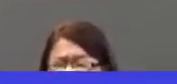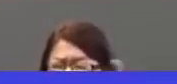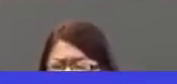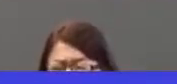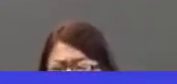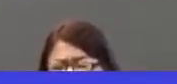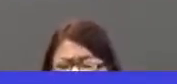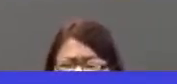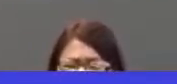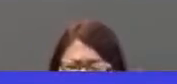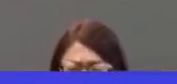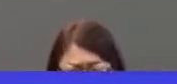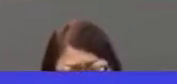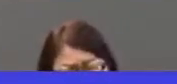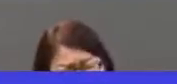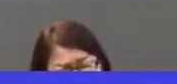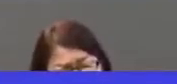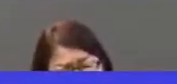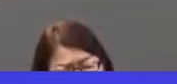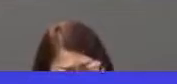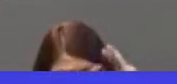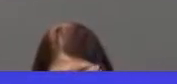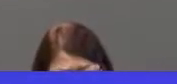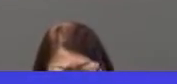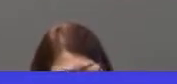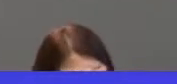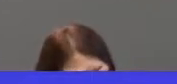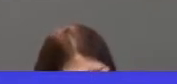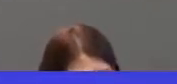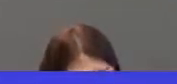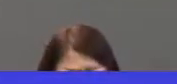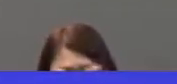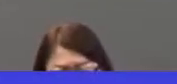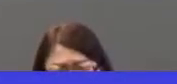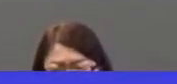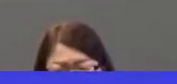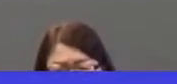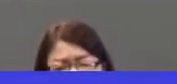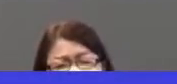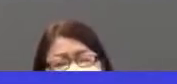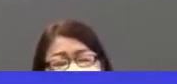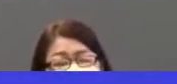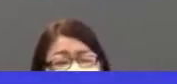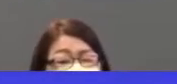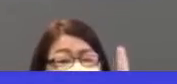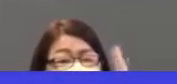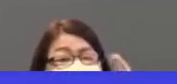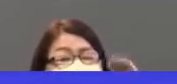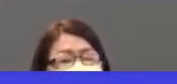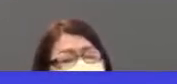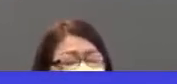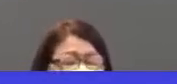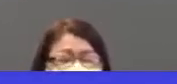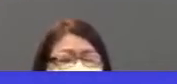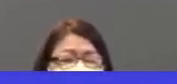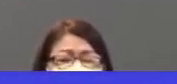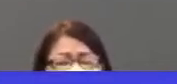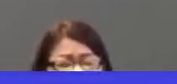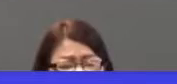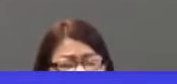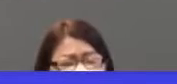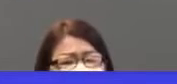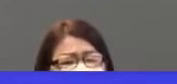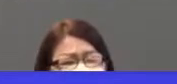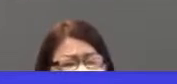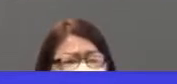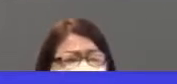ได้เพราะเป็นเรื่องของการกระทบต่อคุณสมบัติตั้งแต่ขาเข้ารับตำแหน่งแล้วคือพอดีพลายเนี่ยรัฐนูลฉบับ